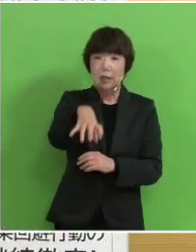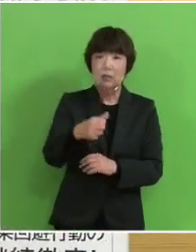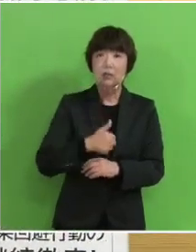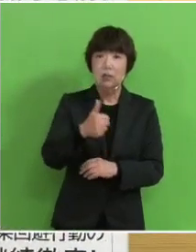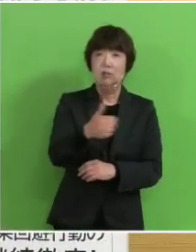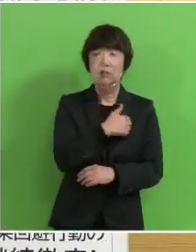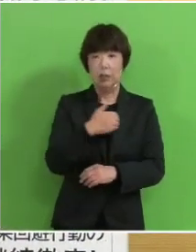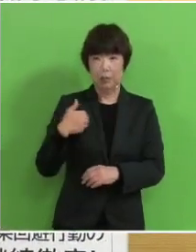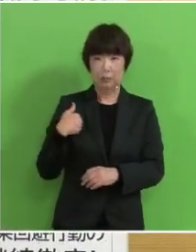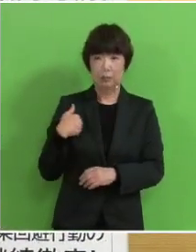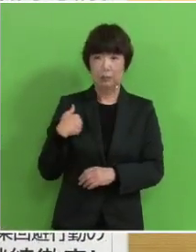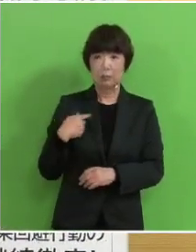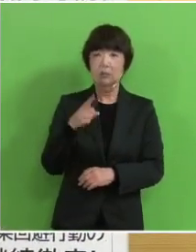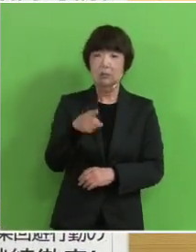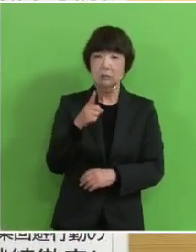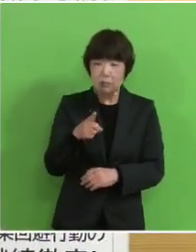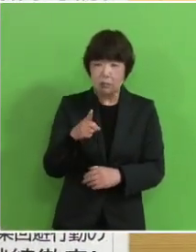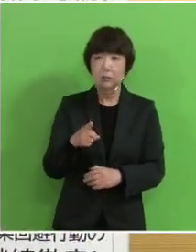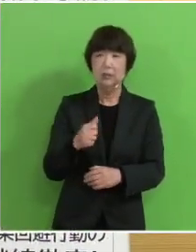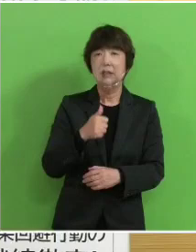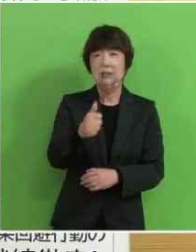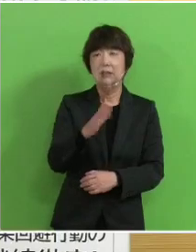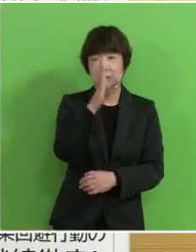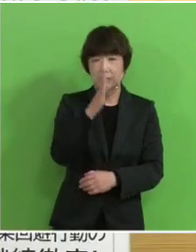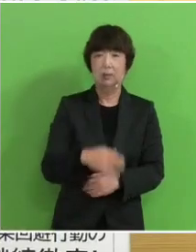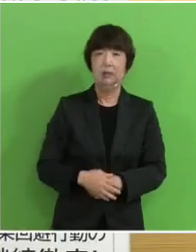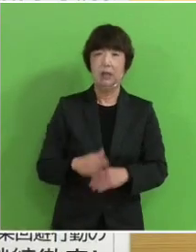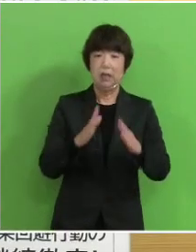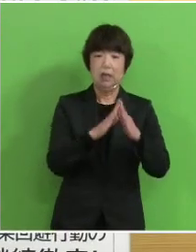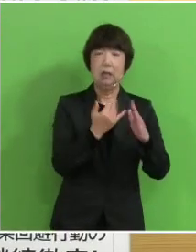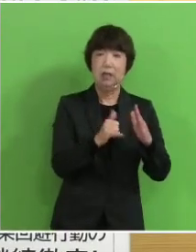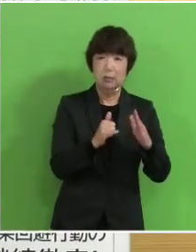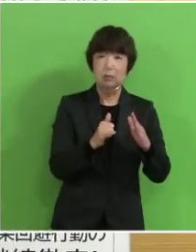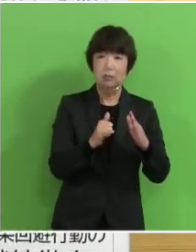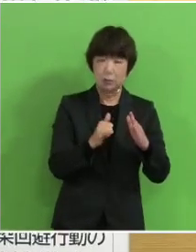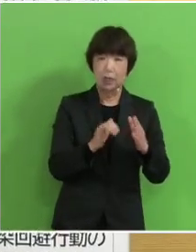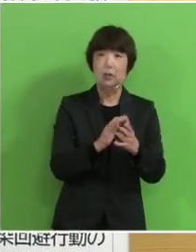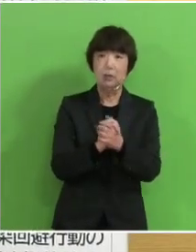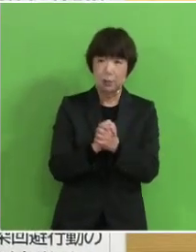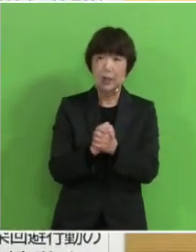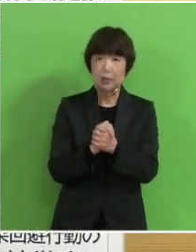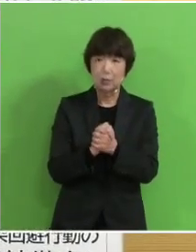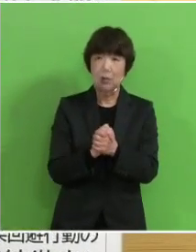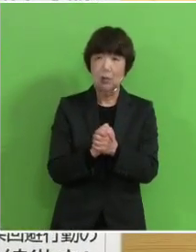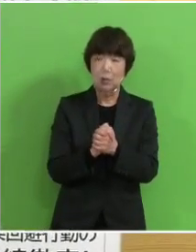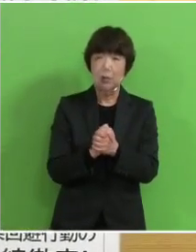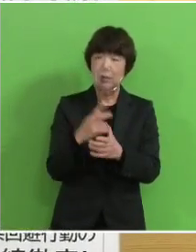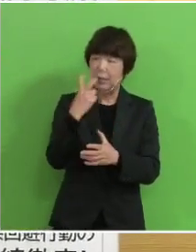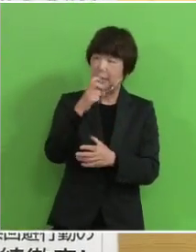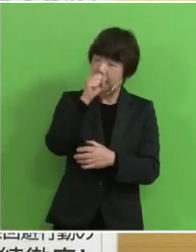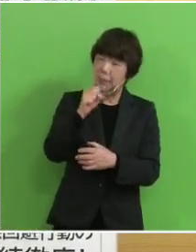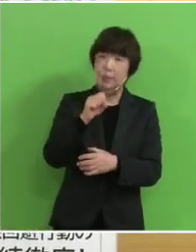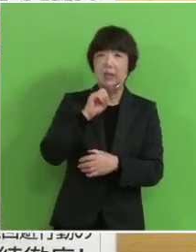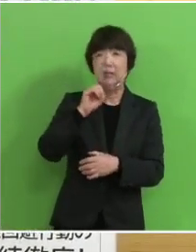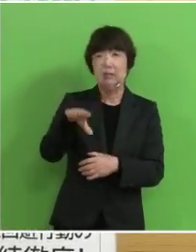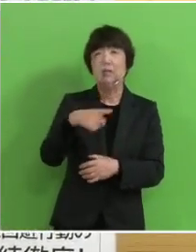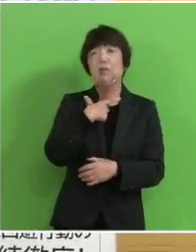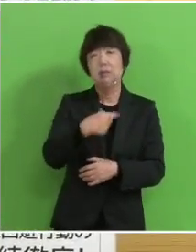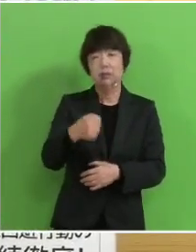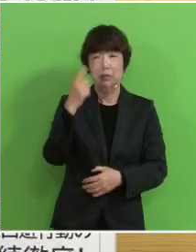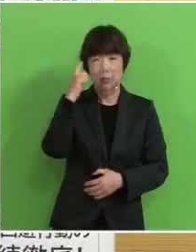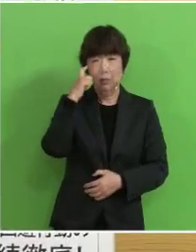こちらを活用してくださいご家族あるいは友人からも進めてもらいたいと思い